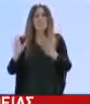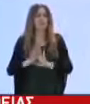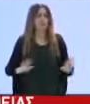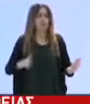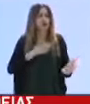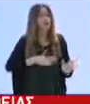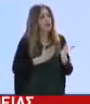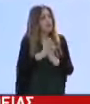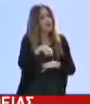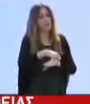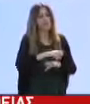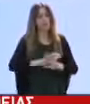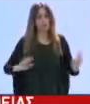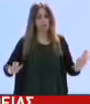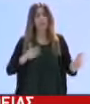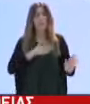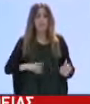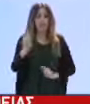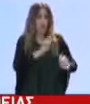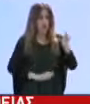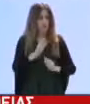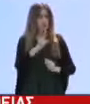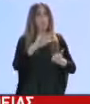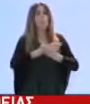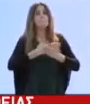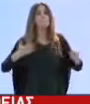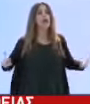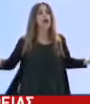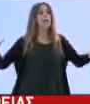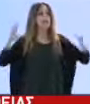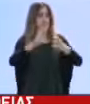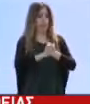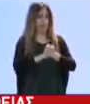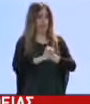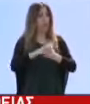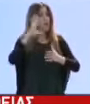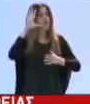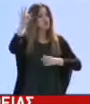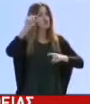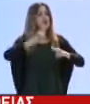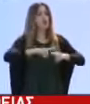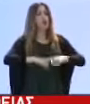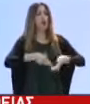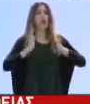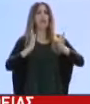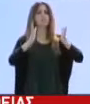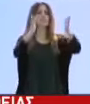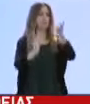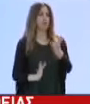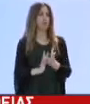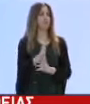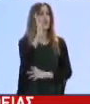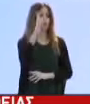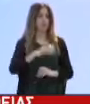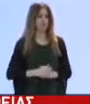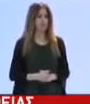φτιάξουμε μια πλατιά συμμαχία που θα πάει μπροστά την Ελλάδα. Φίλες και φίλοι, δυστυχώς η κατάσταση